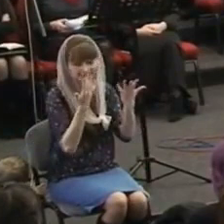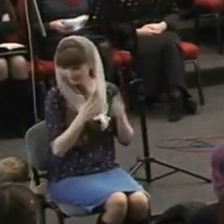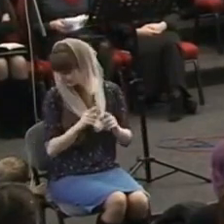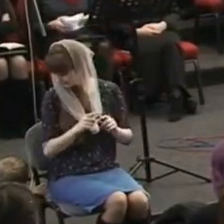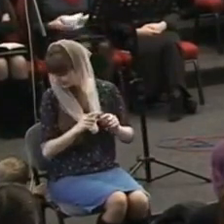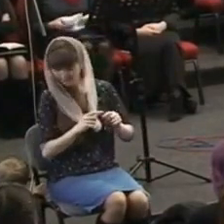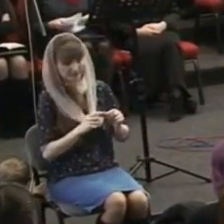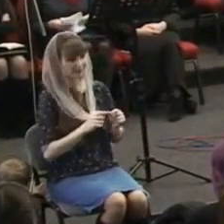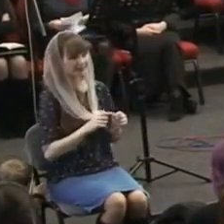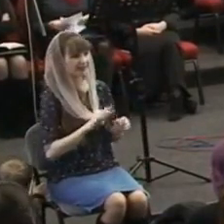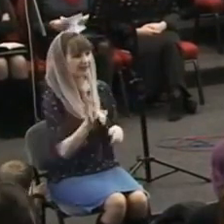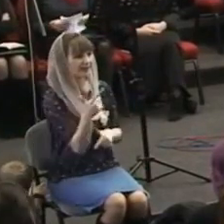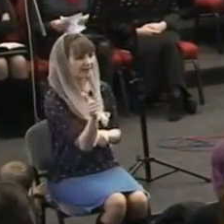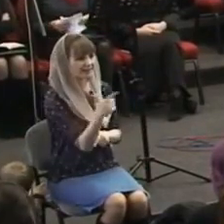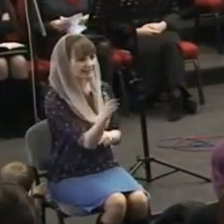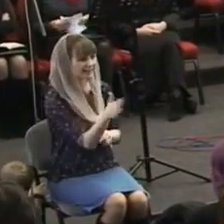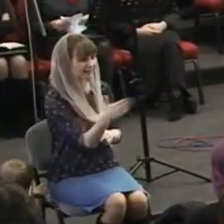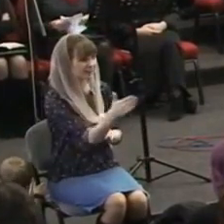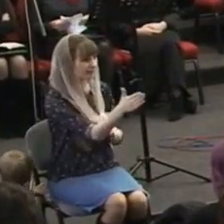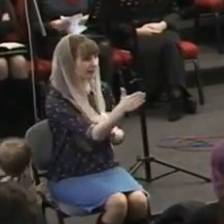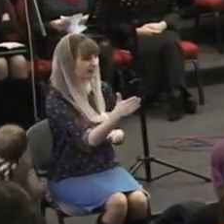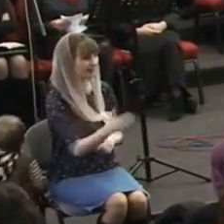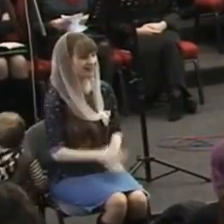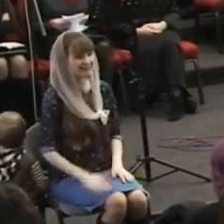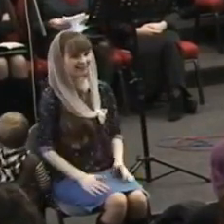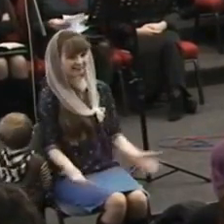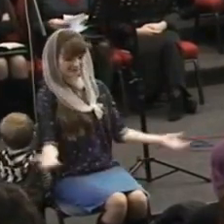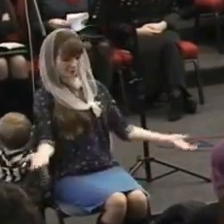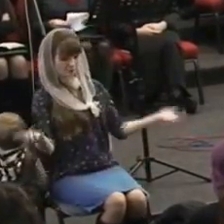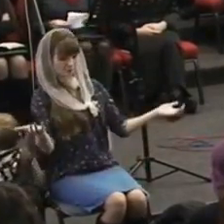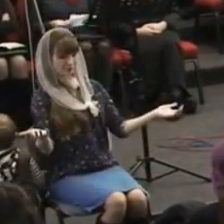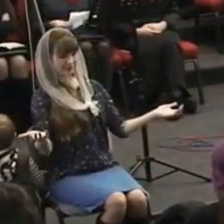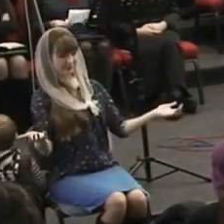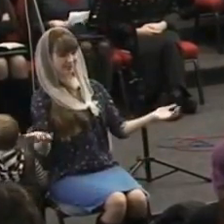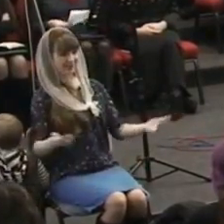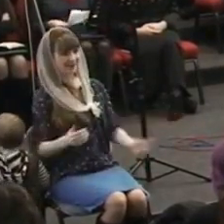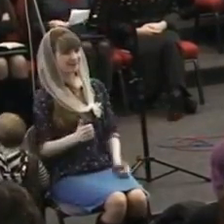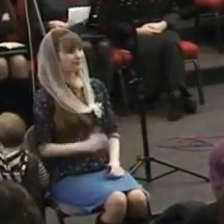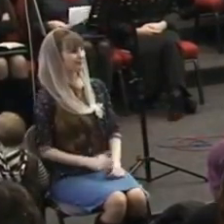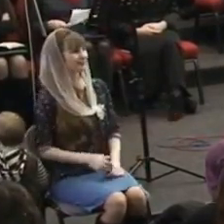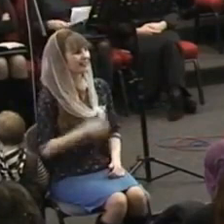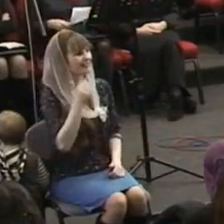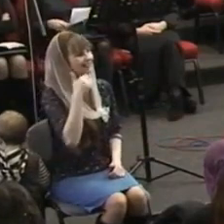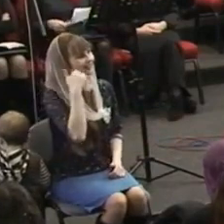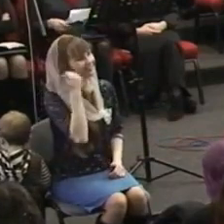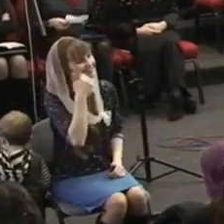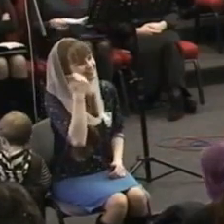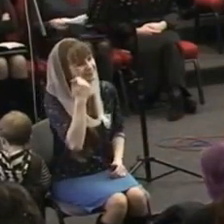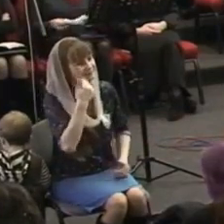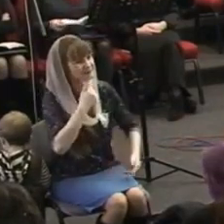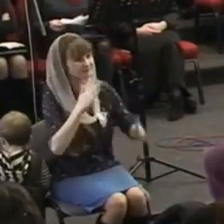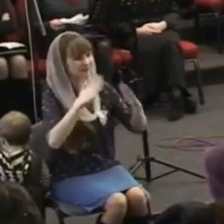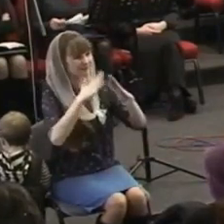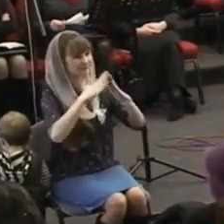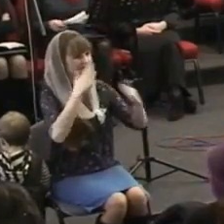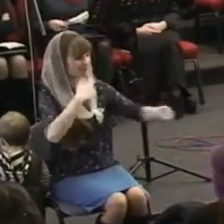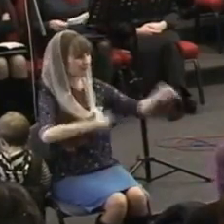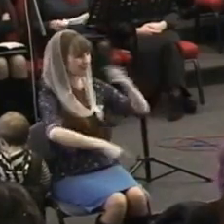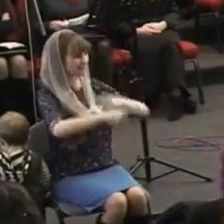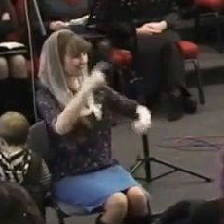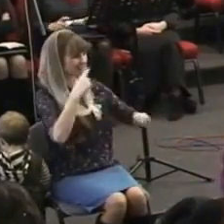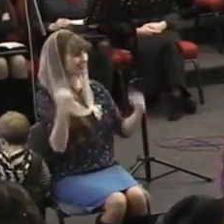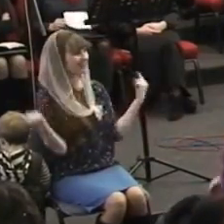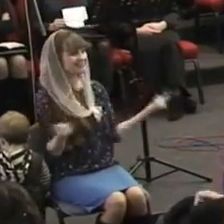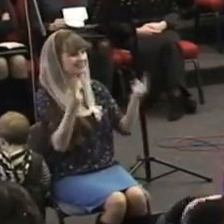рибу, надзвичайна радість, і йде, і може і сусідам похвалитися. Не соромно торбу показати. Надзвичайна радість.